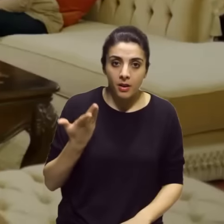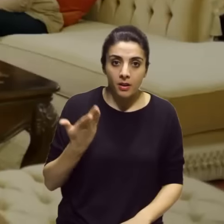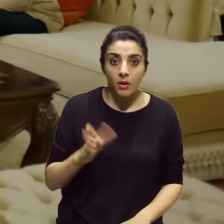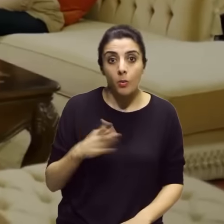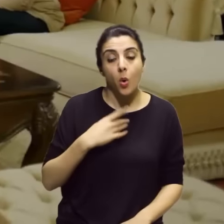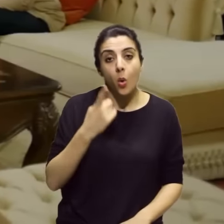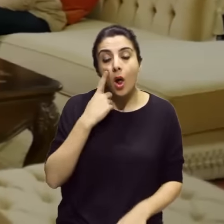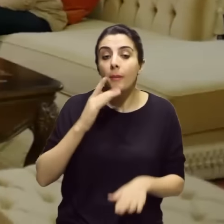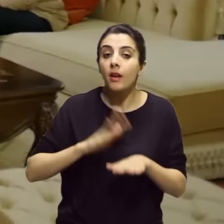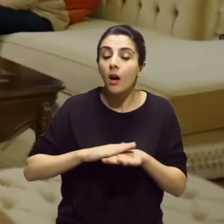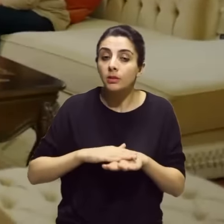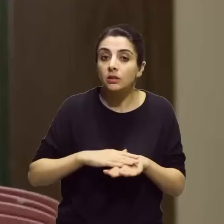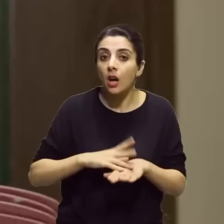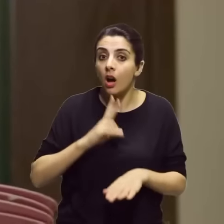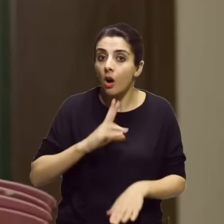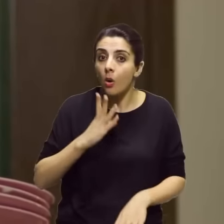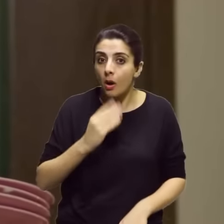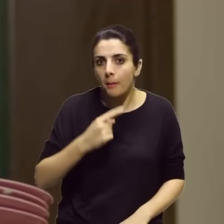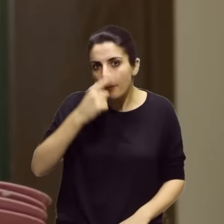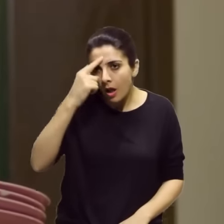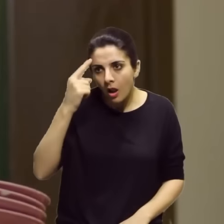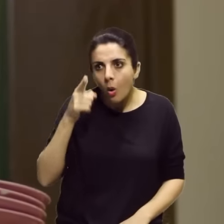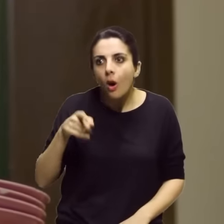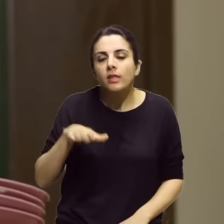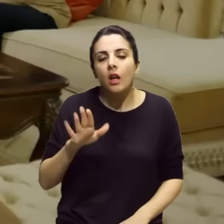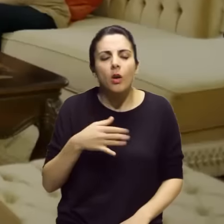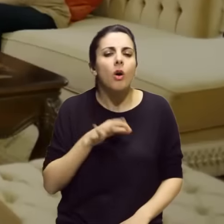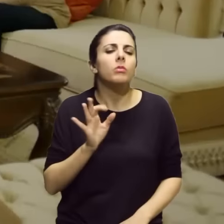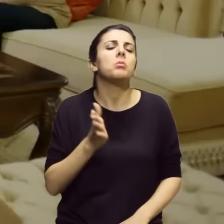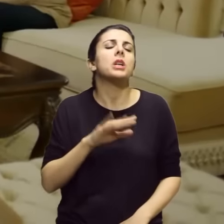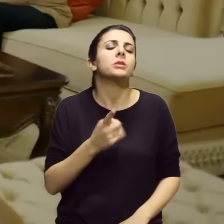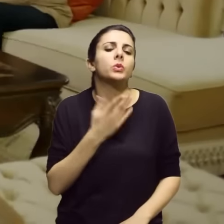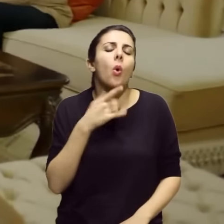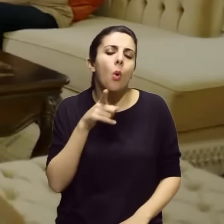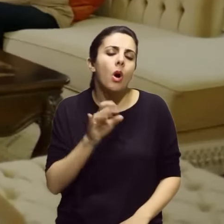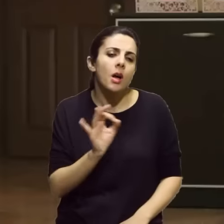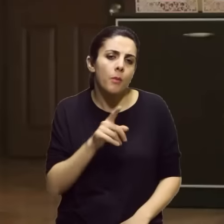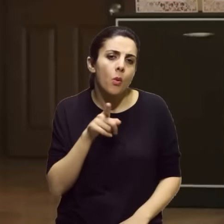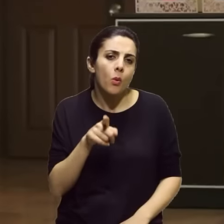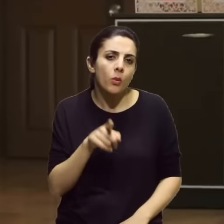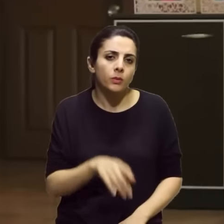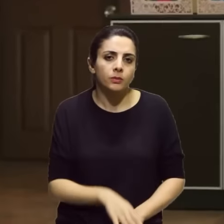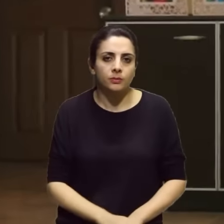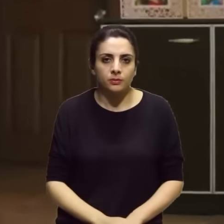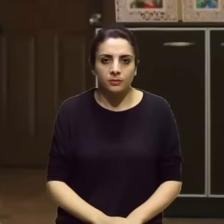bir görelim ne yapacak. Evet. Melda meyvelerle kapıda dinliyor. Canım o başkanı olabilir tabii ki o canım.